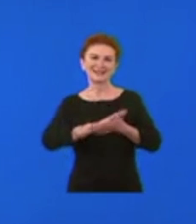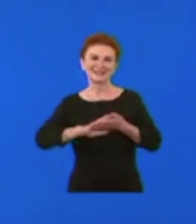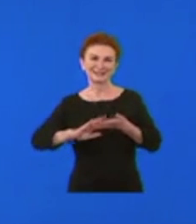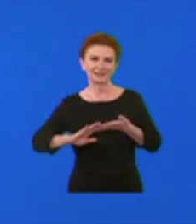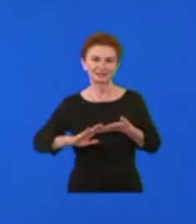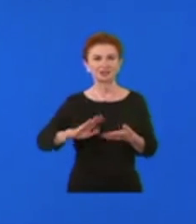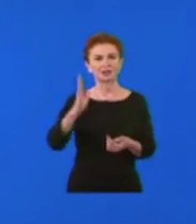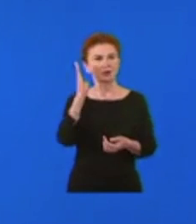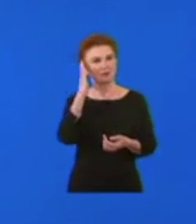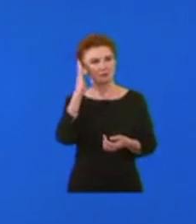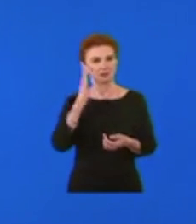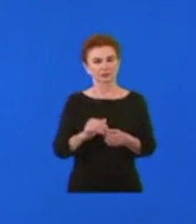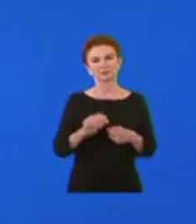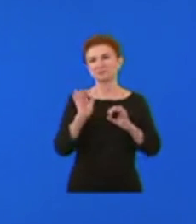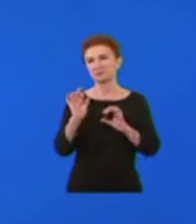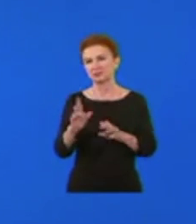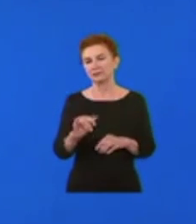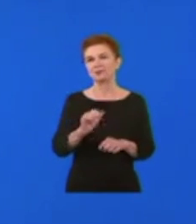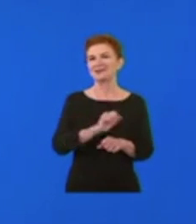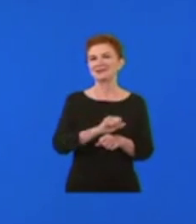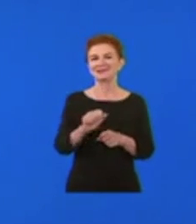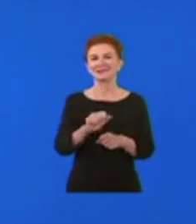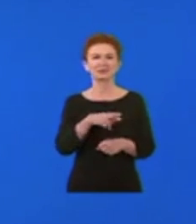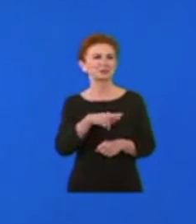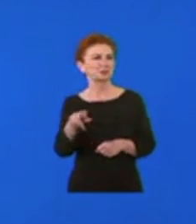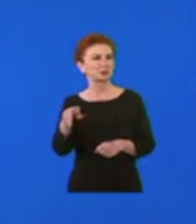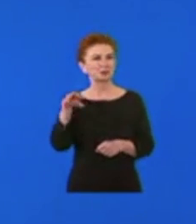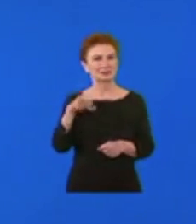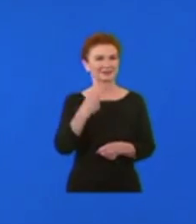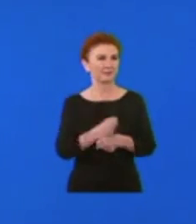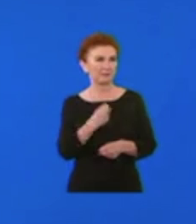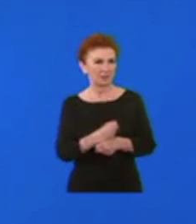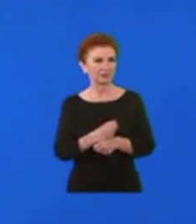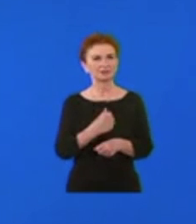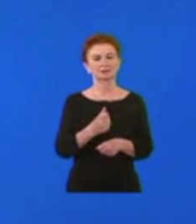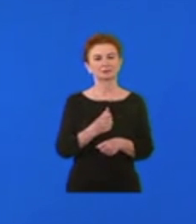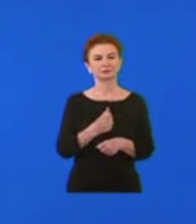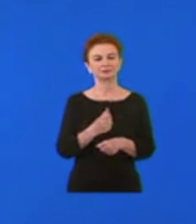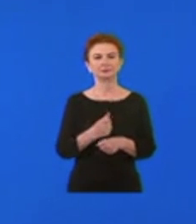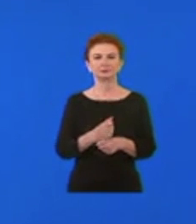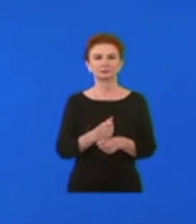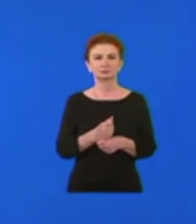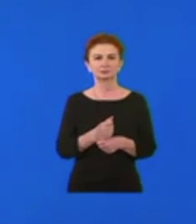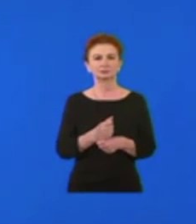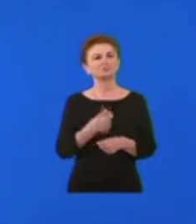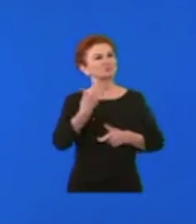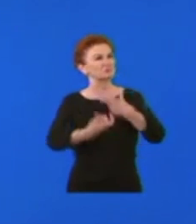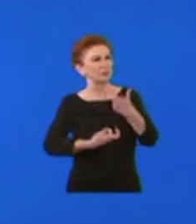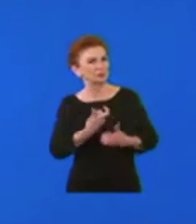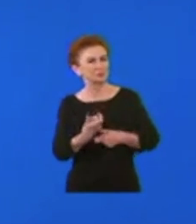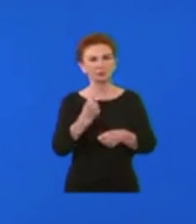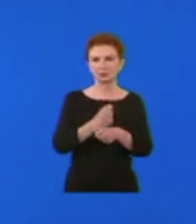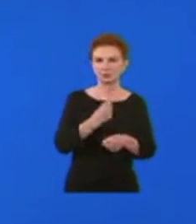mamy pewien typ pracy, pewien typ prowadzenia pracy, przeprowadzania konkretnych